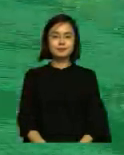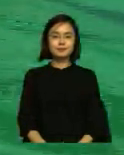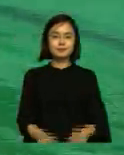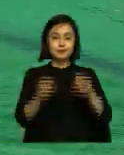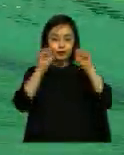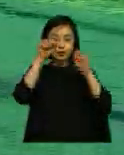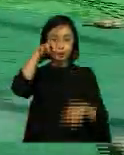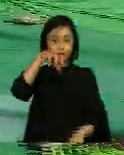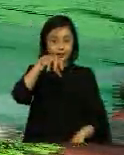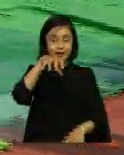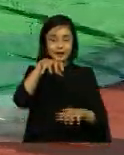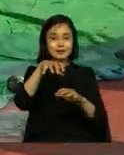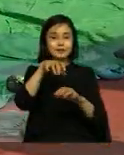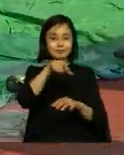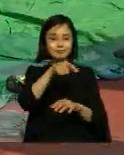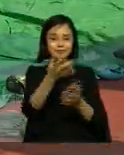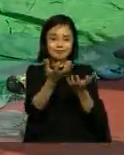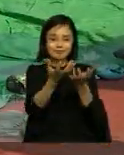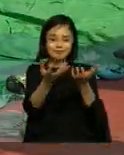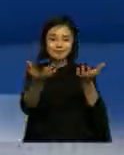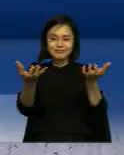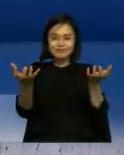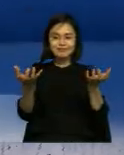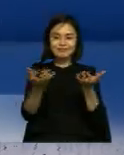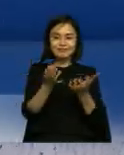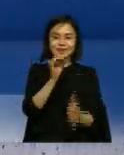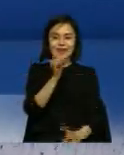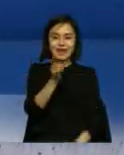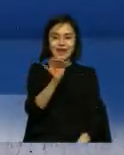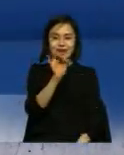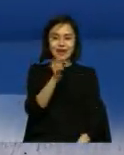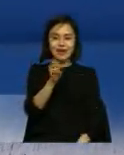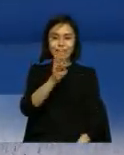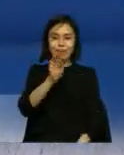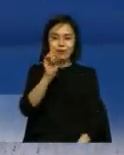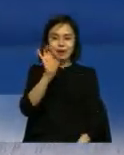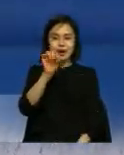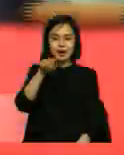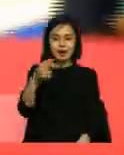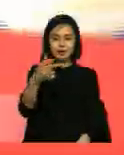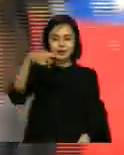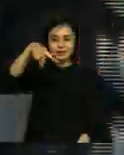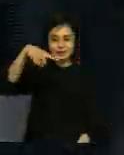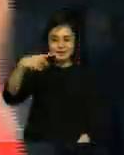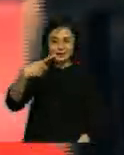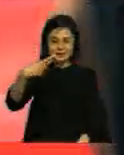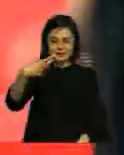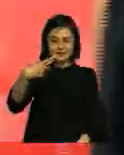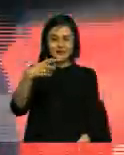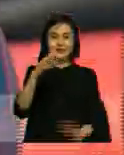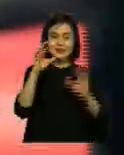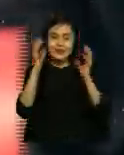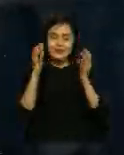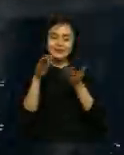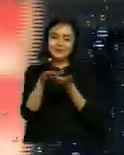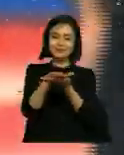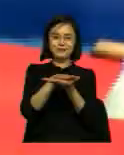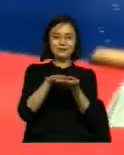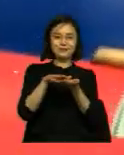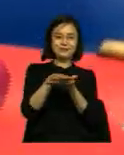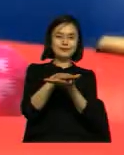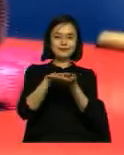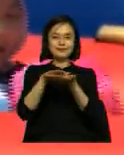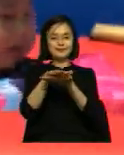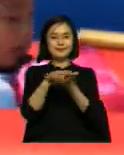운동장을 가득 메운 에어바운스와 물줄기가 아이들을 반깁니다. 내리쬐는 뜨거운 햇볕에도 아이들은 연신 물속과